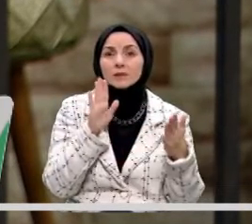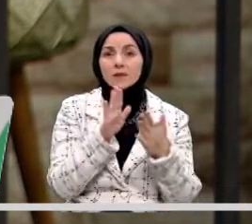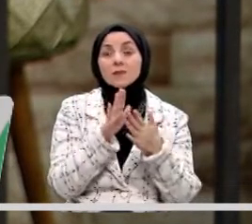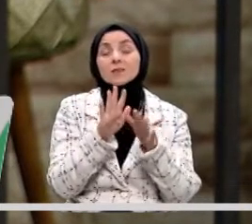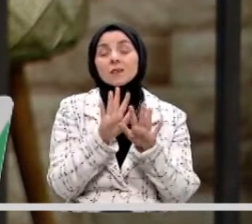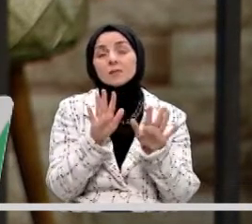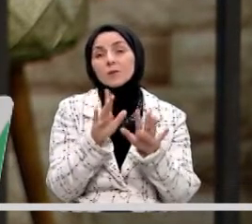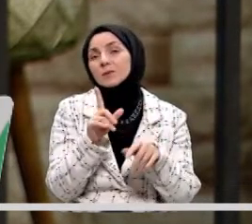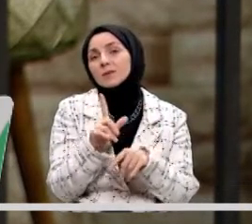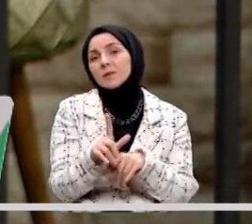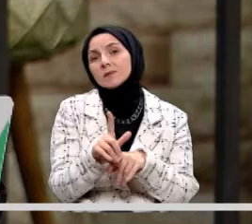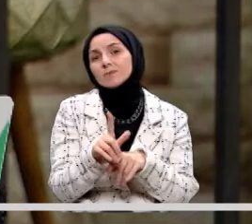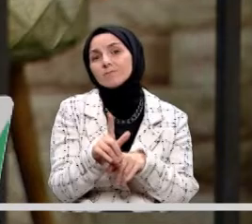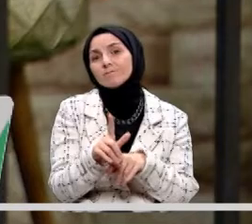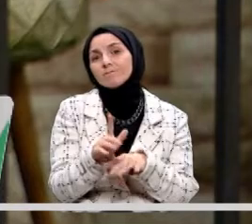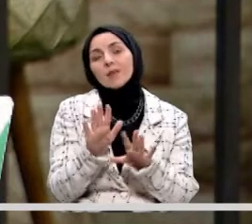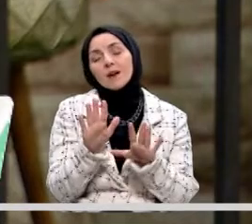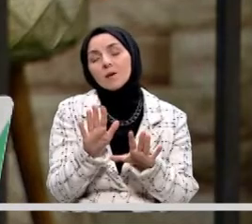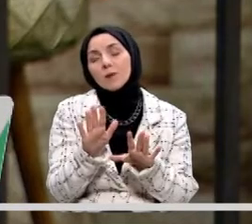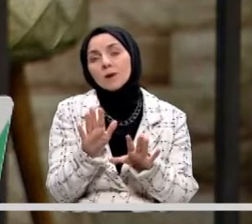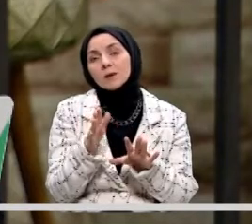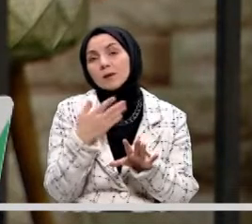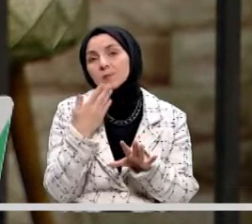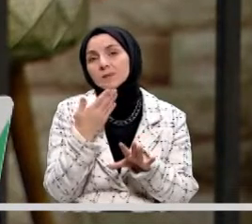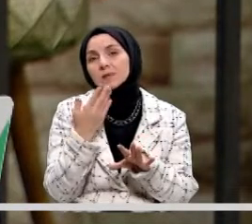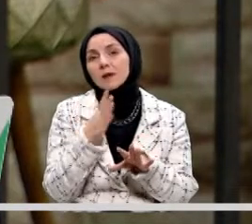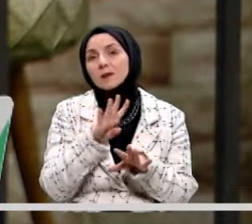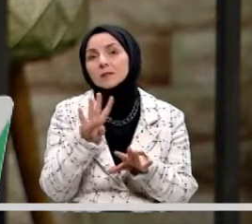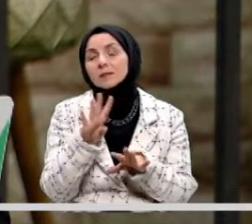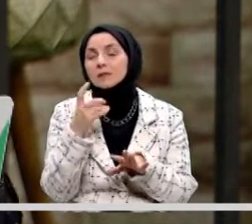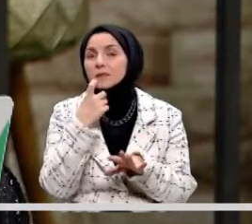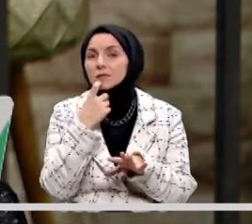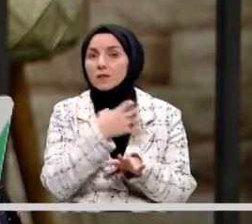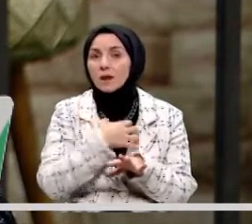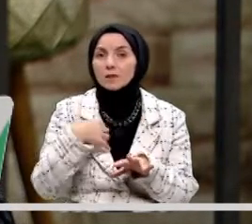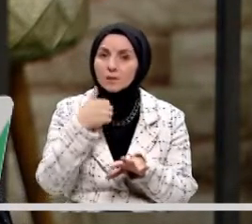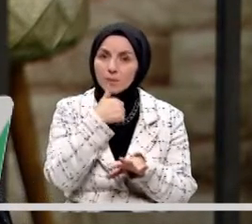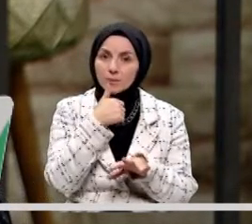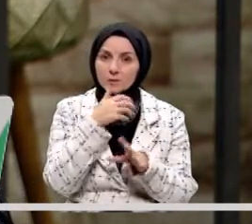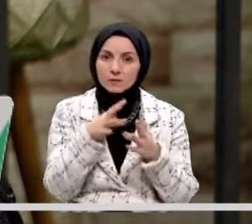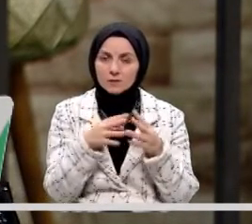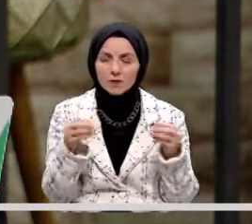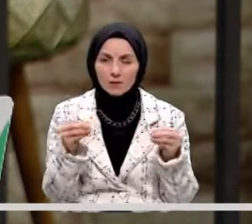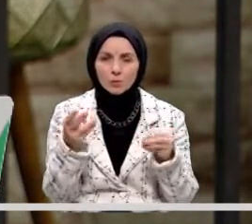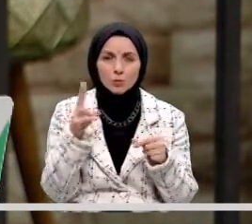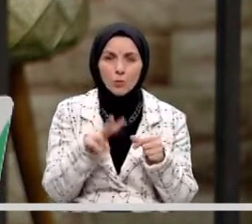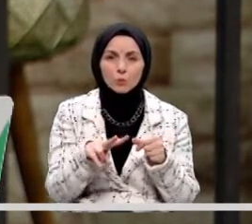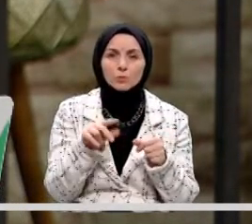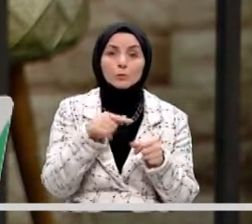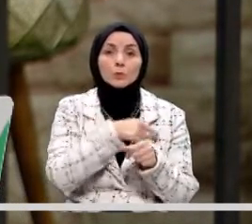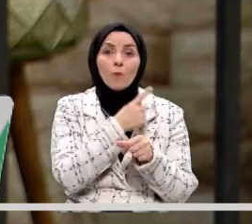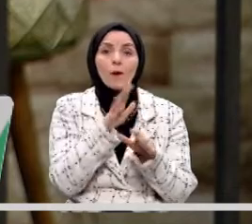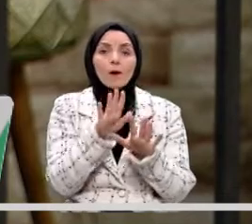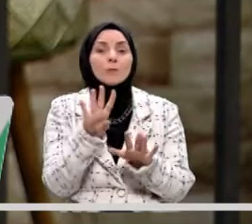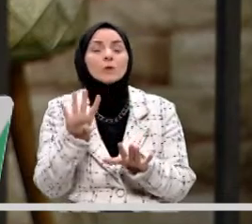kayıptır ya bu ama Farz edelim ki 40 yaşında anne babanızı kaybettiniz Bu normal bir duygu ama 4 yaşında çocuk